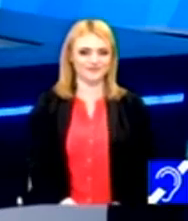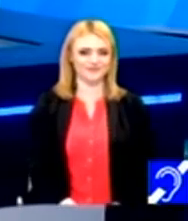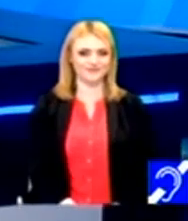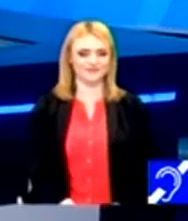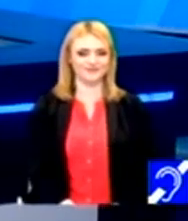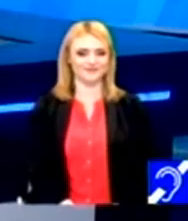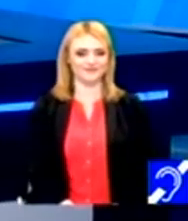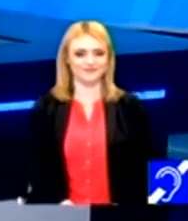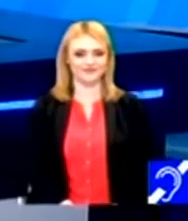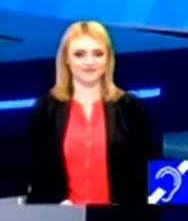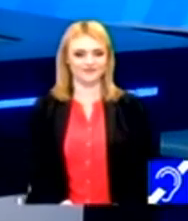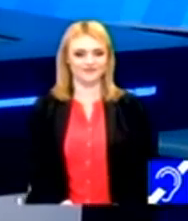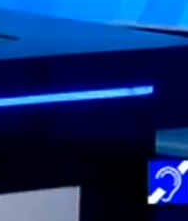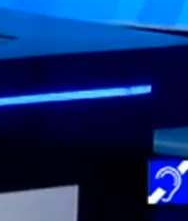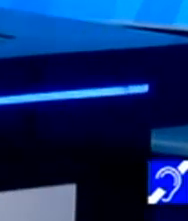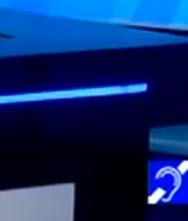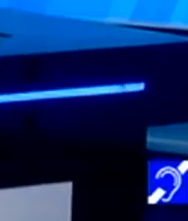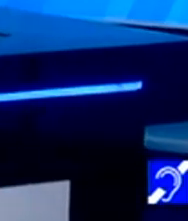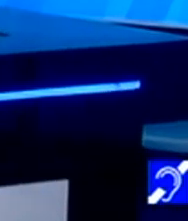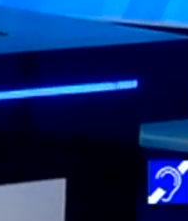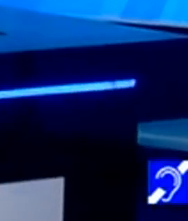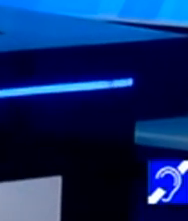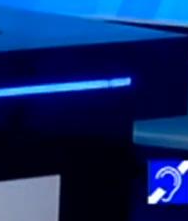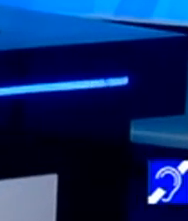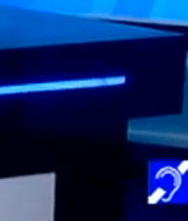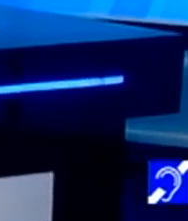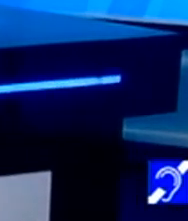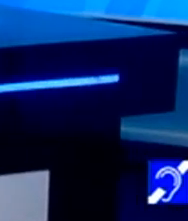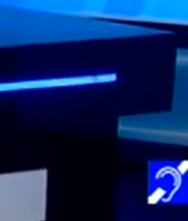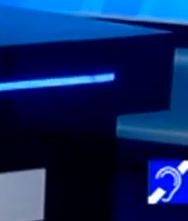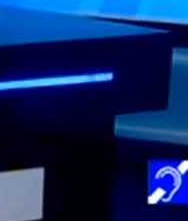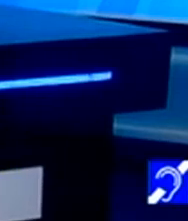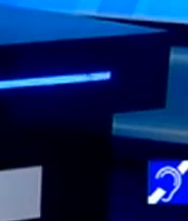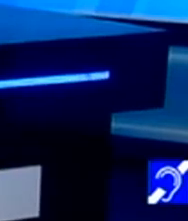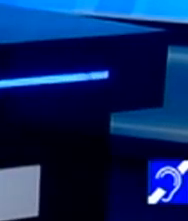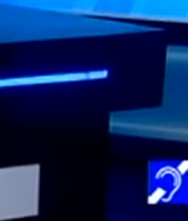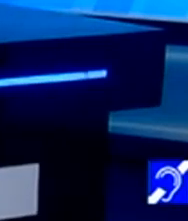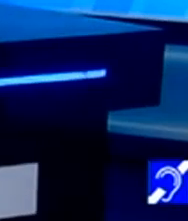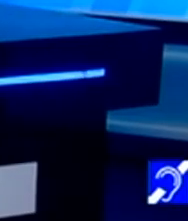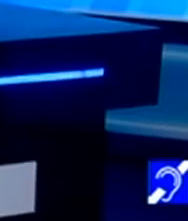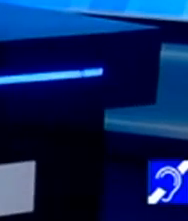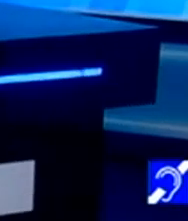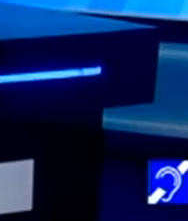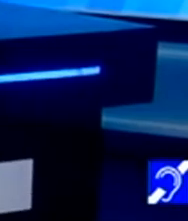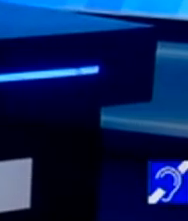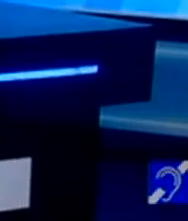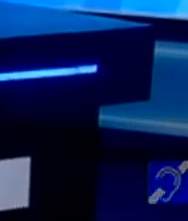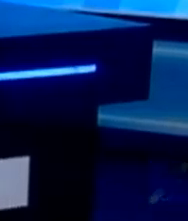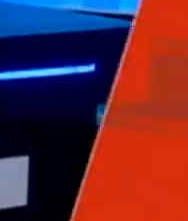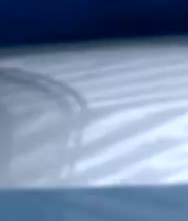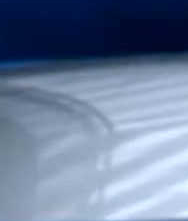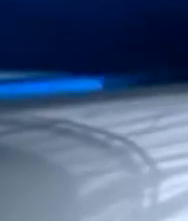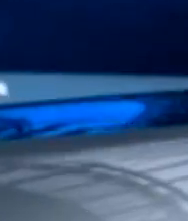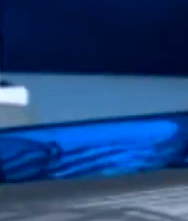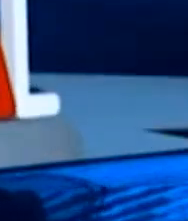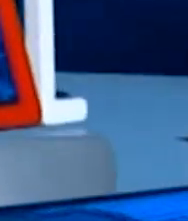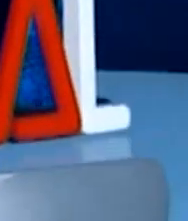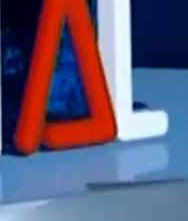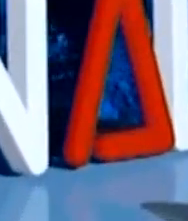este elaborată o fișă de monitorizare în care se va duce evidența supravegherii pe parcursul